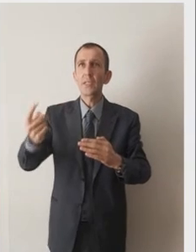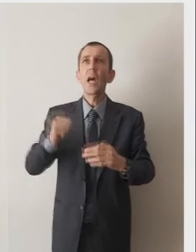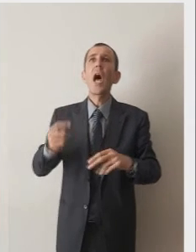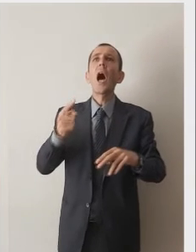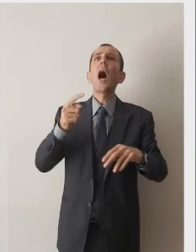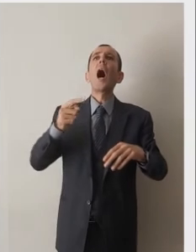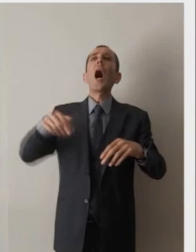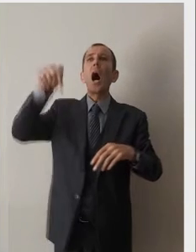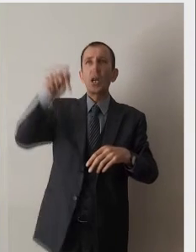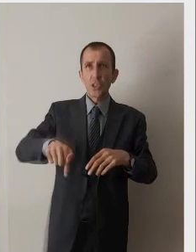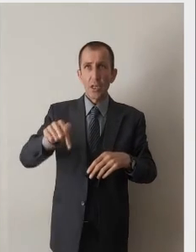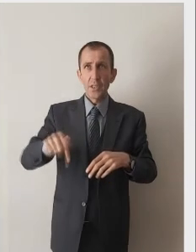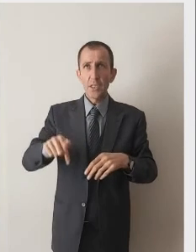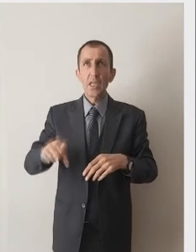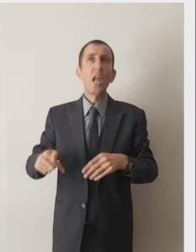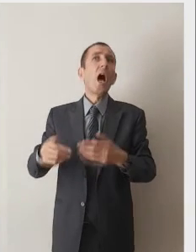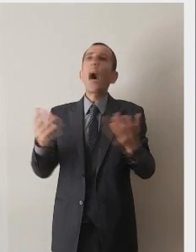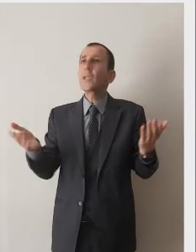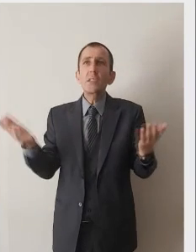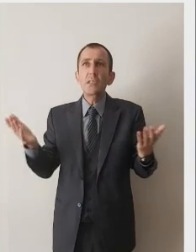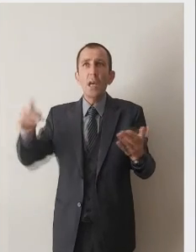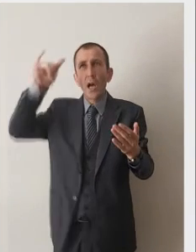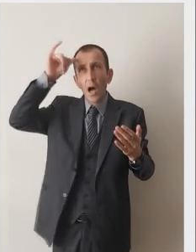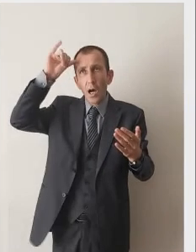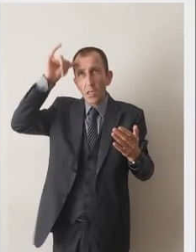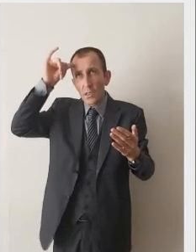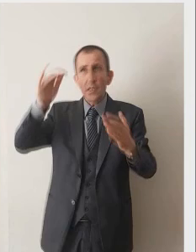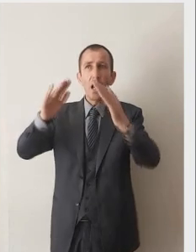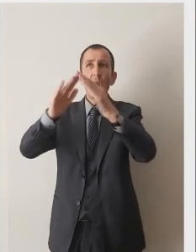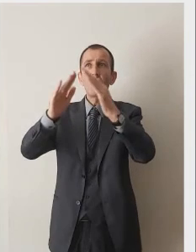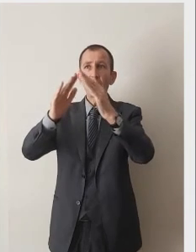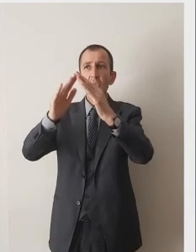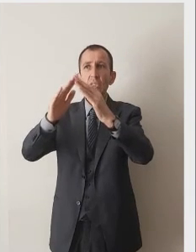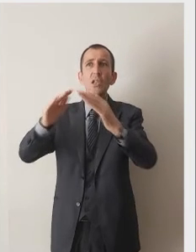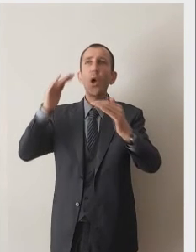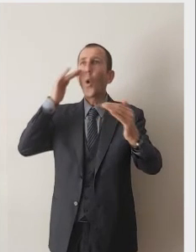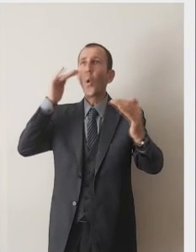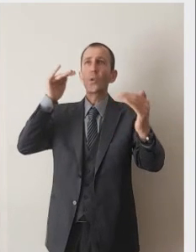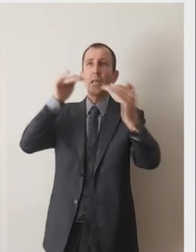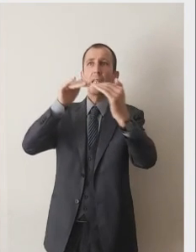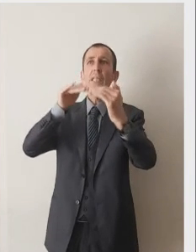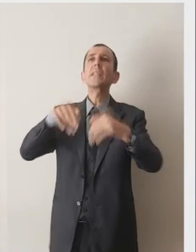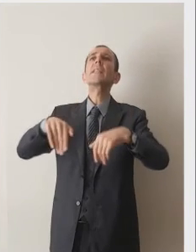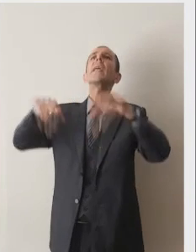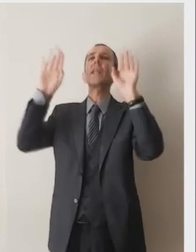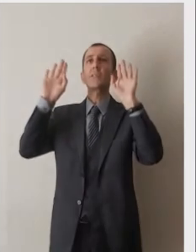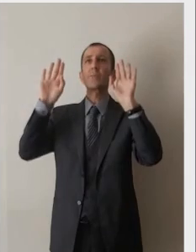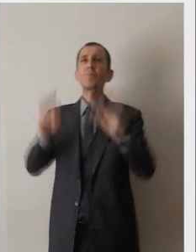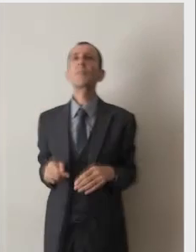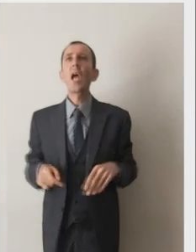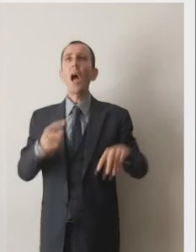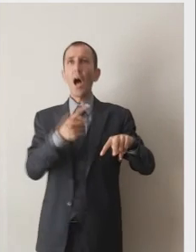değildir? Kapalı alanda yapılması ahır hayvancılığının bir özelliğidir. İklimden etkilenmesi söz